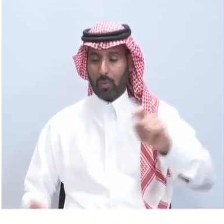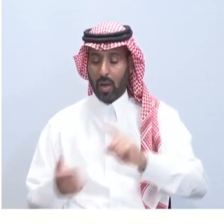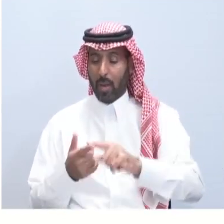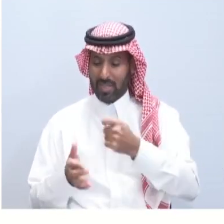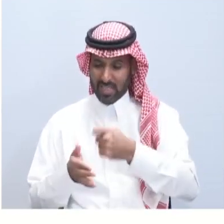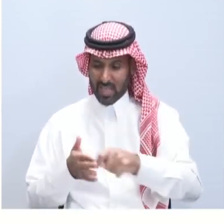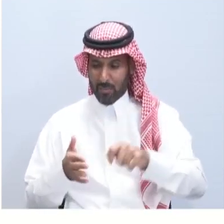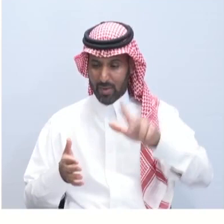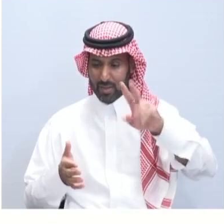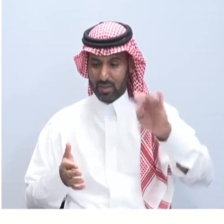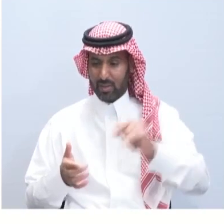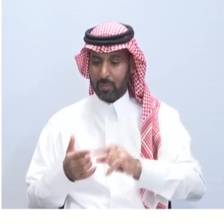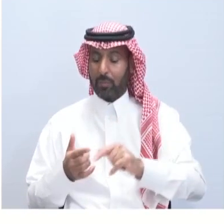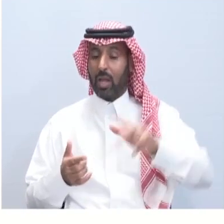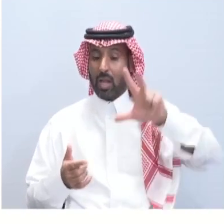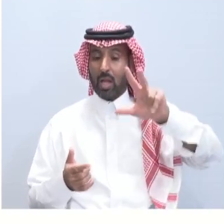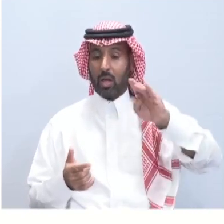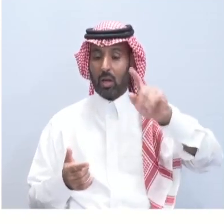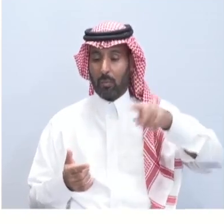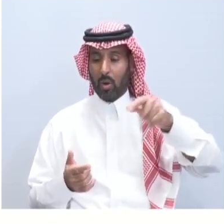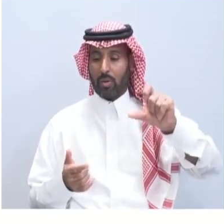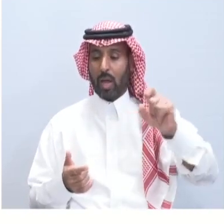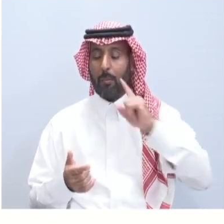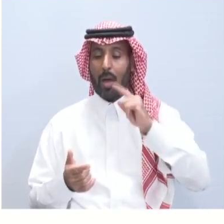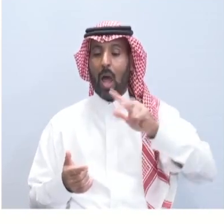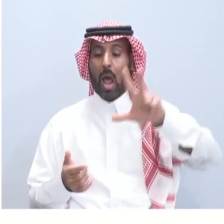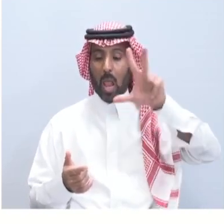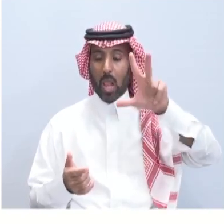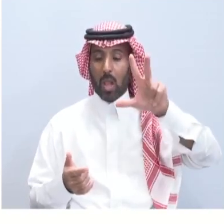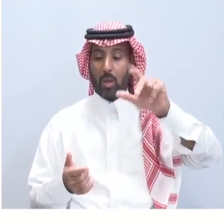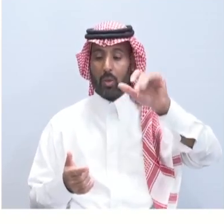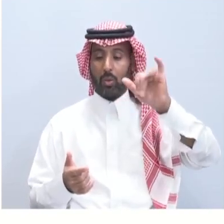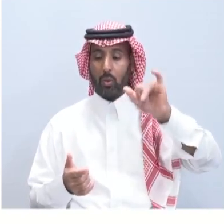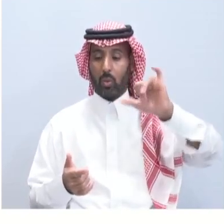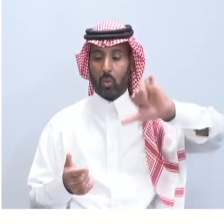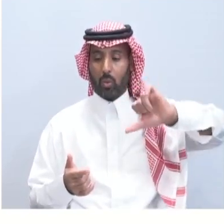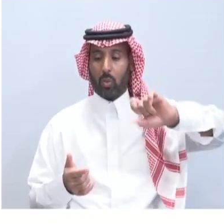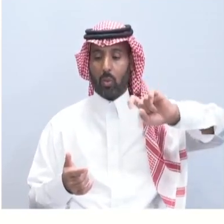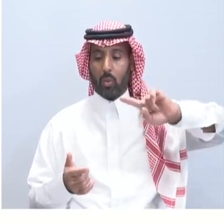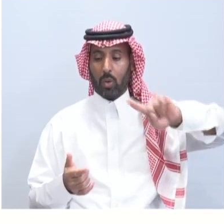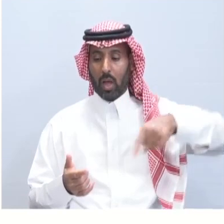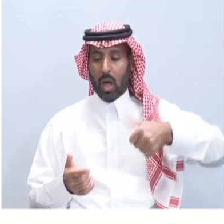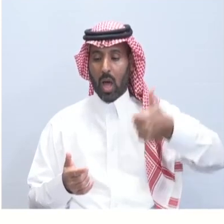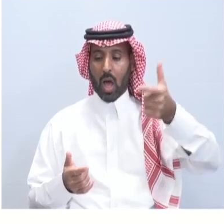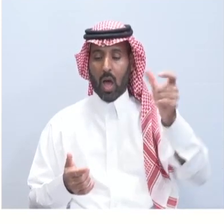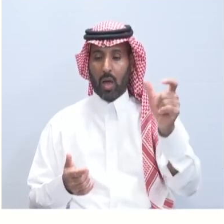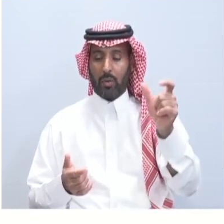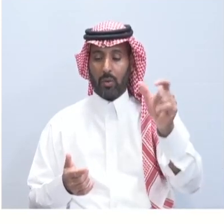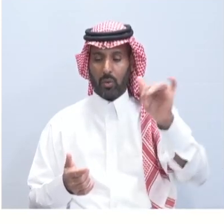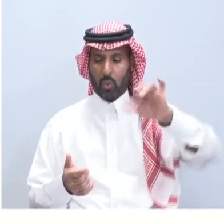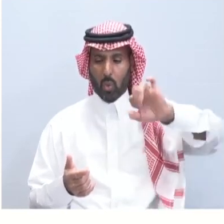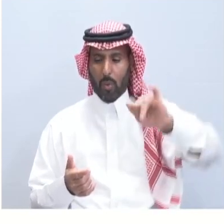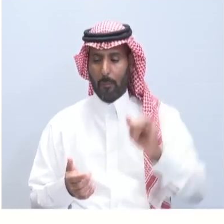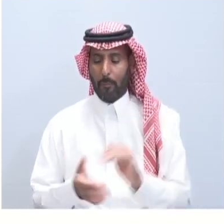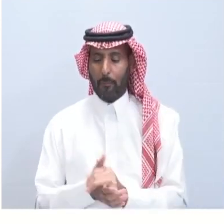الكبريت ام الكربون ام اليورانيوم احسنتم بارك الله فيكم الجواب الصحيح